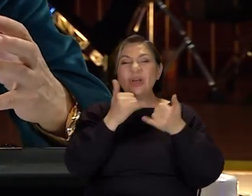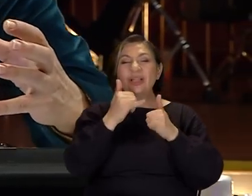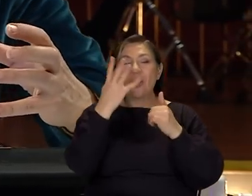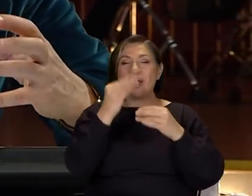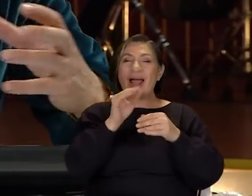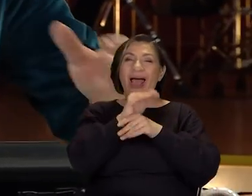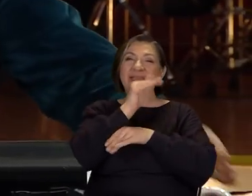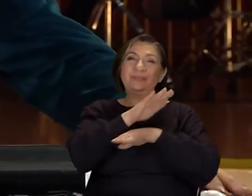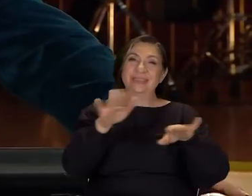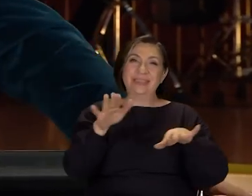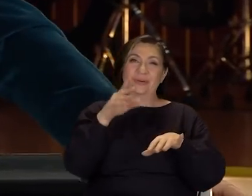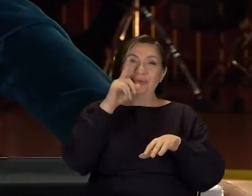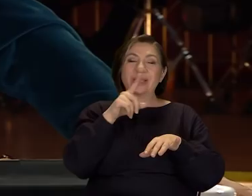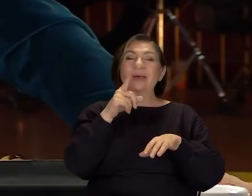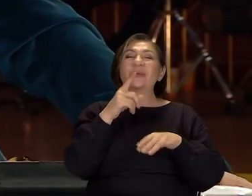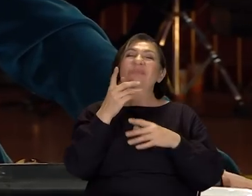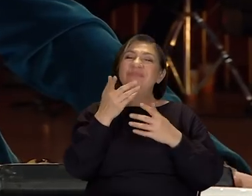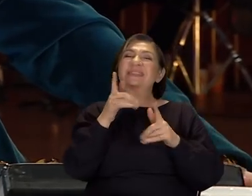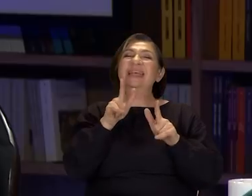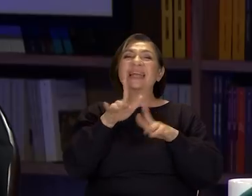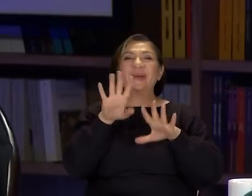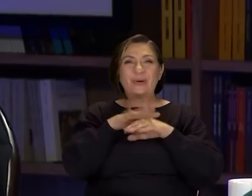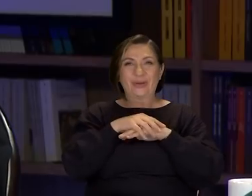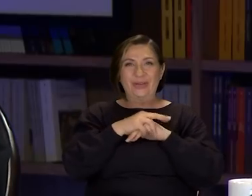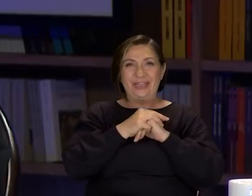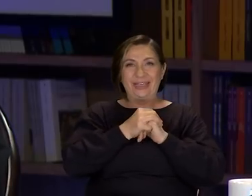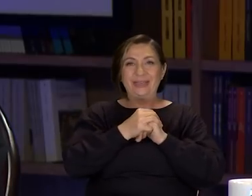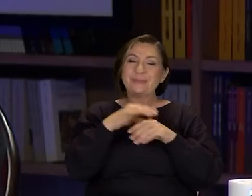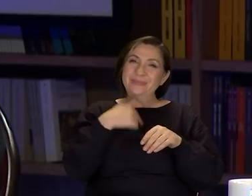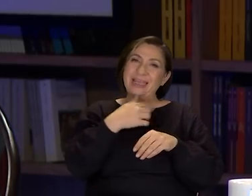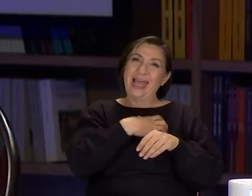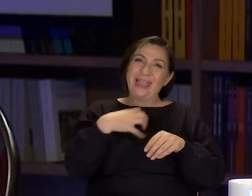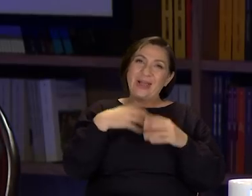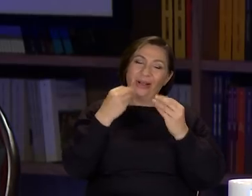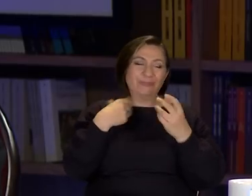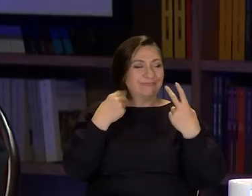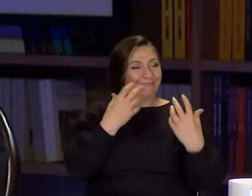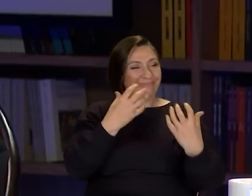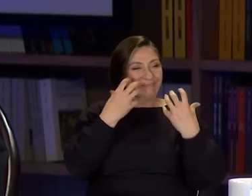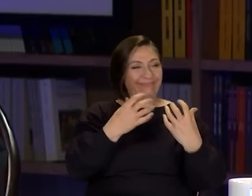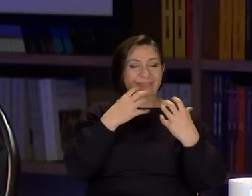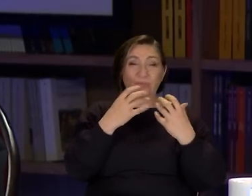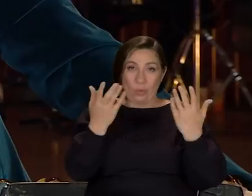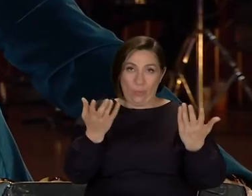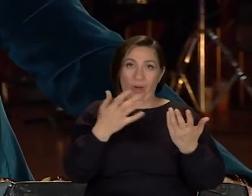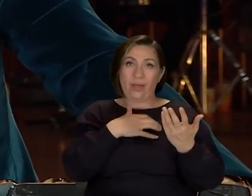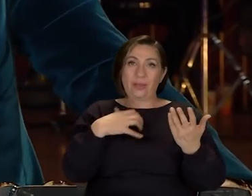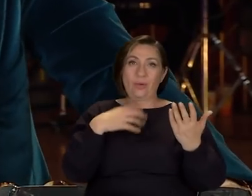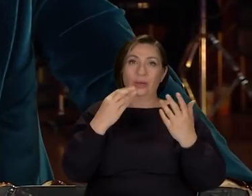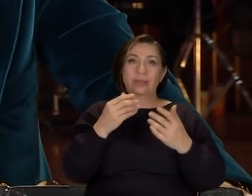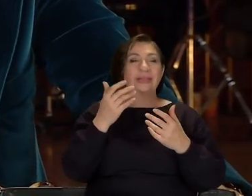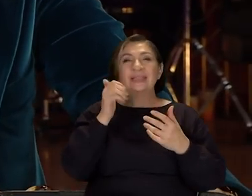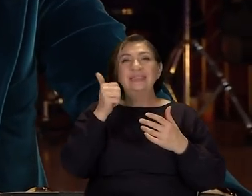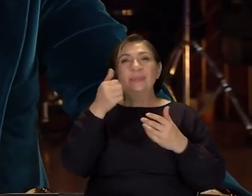Anladın mı? Yani böyle şeyler. Yaşlar biz de bir bana anne anlattı. Olarak tabii ki böyle baka baka. Tabii erkek anne de, olarak. Tabii, anne ne